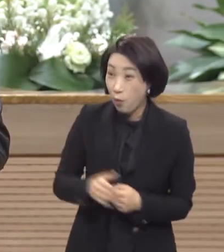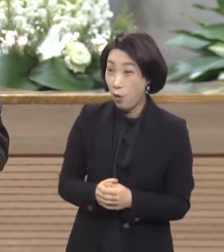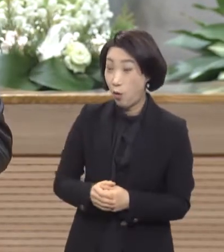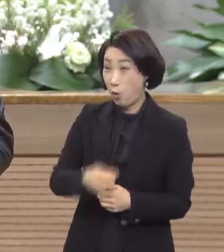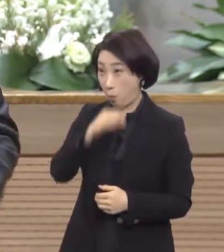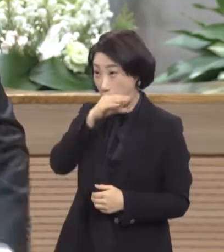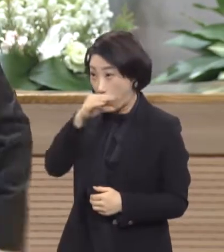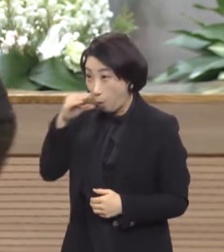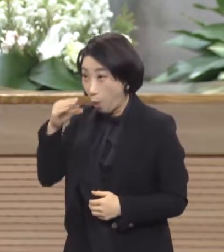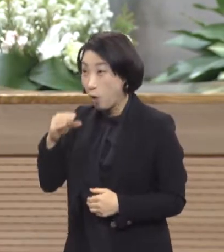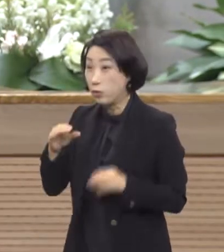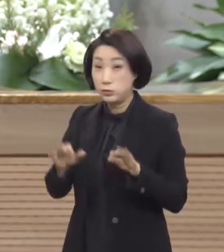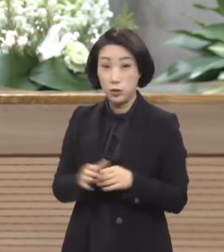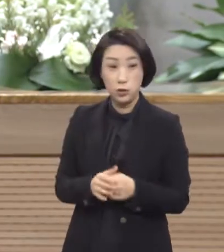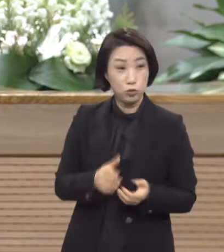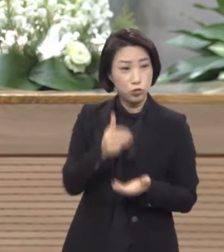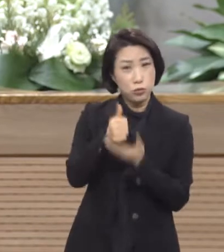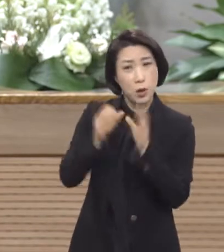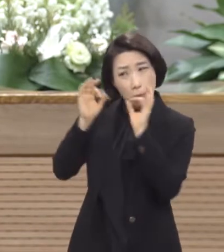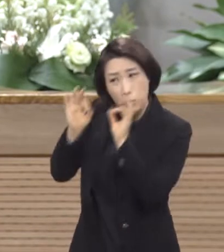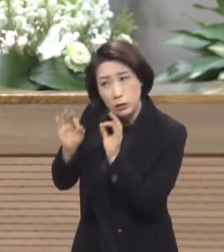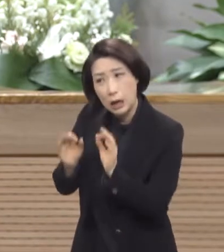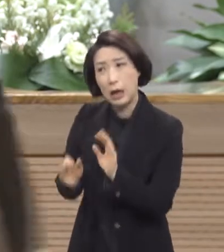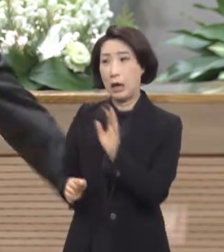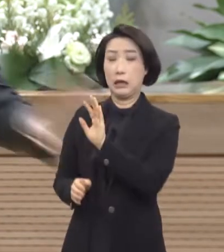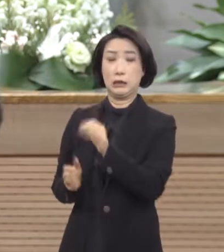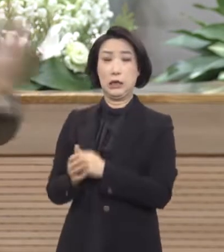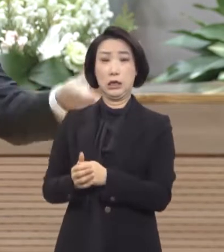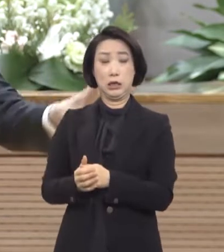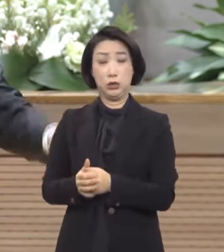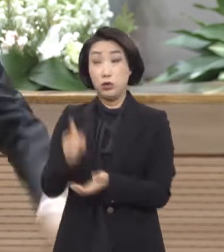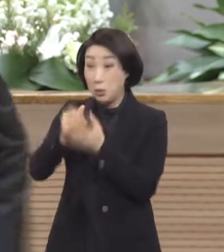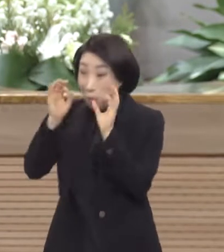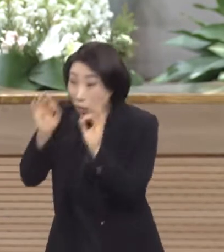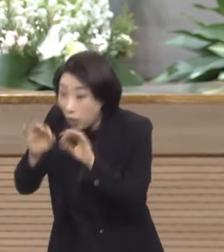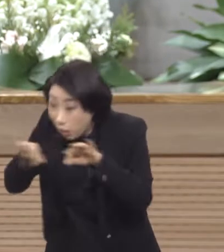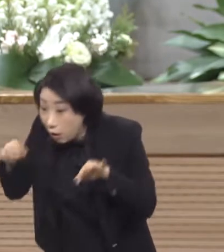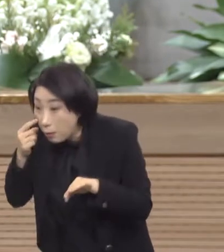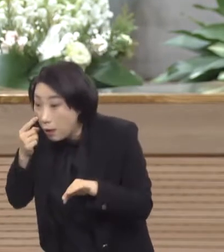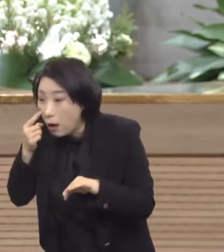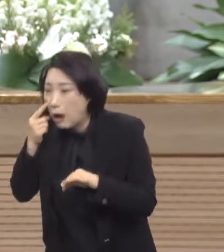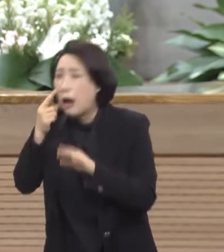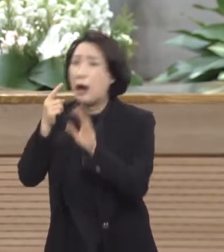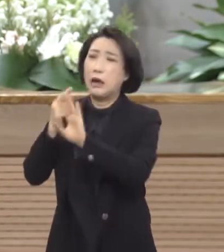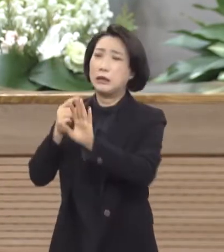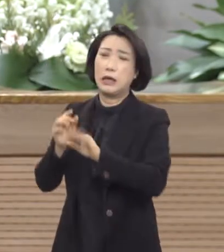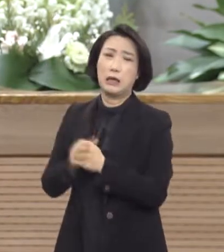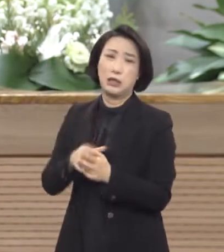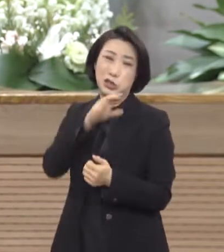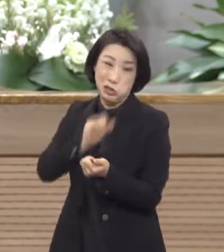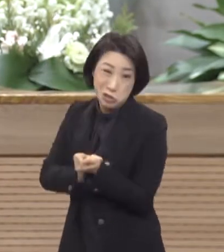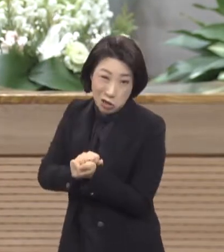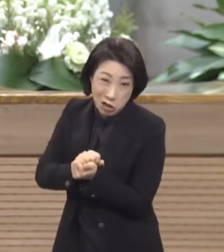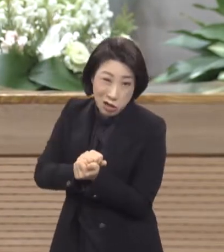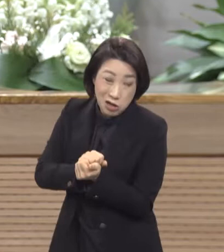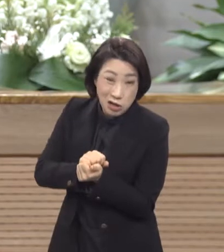바로 산다, 근데 주님 눈으로 보니까 실상을 보니까 회치는